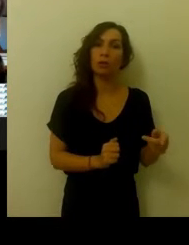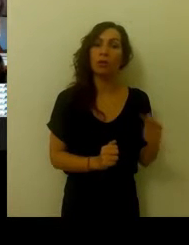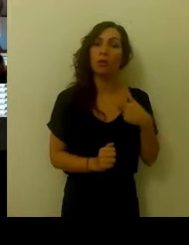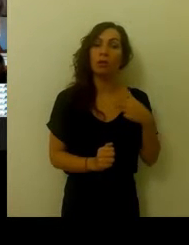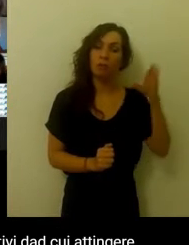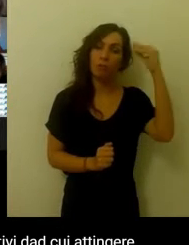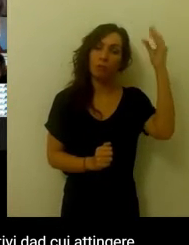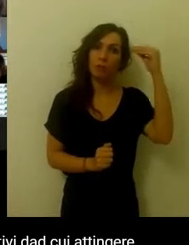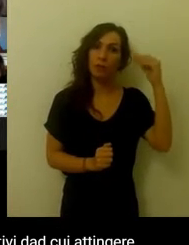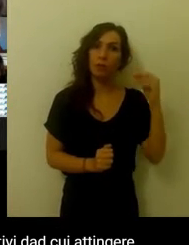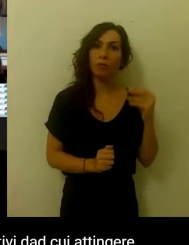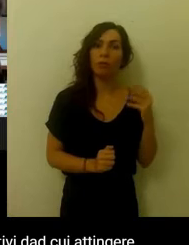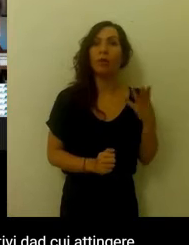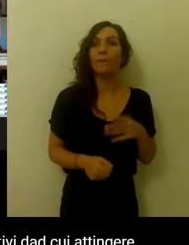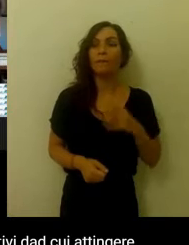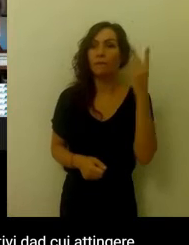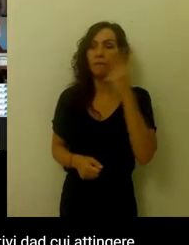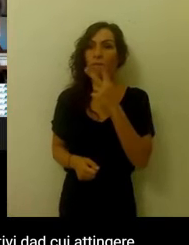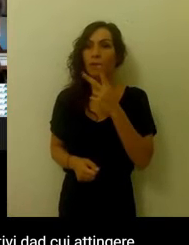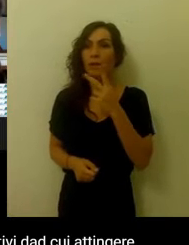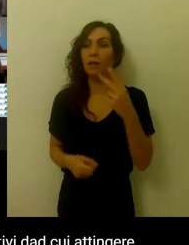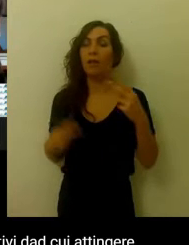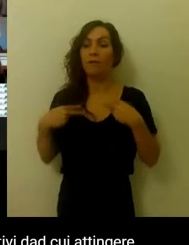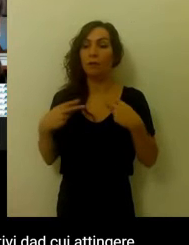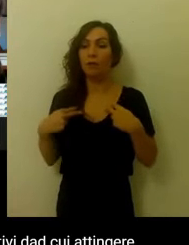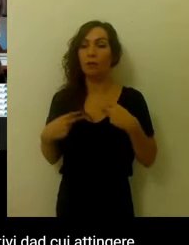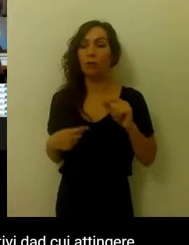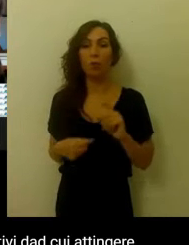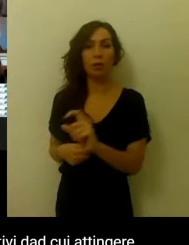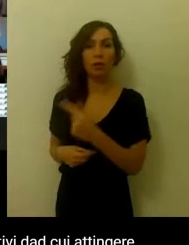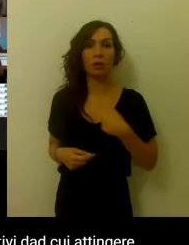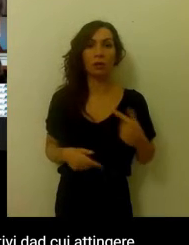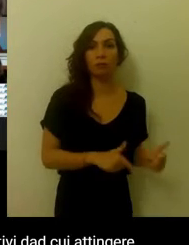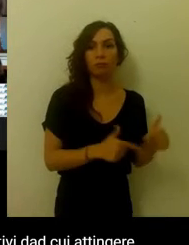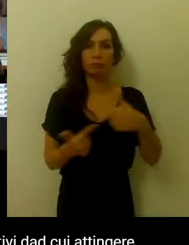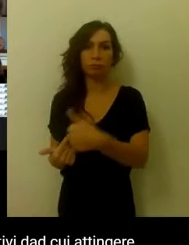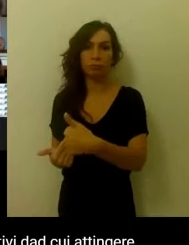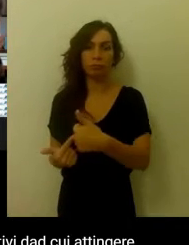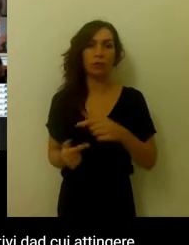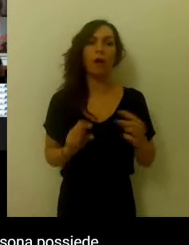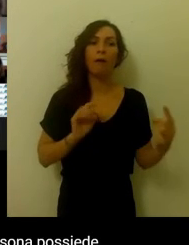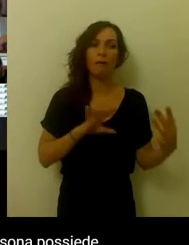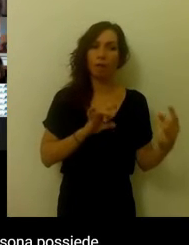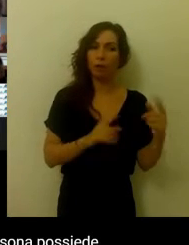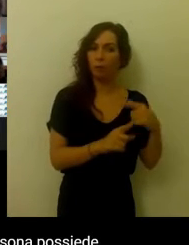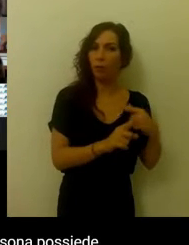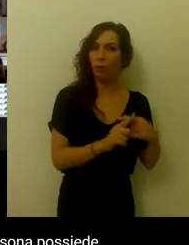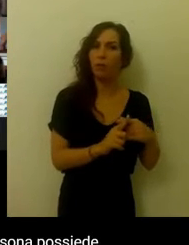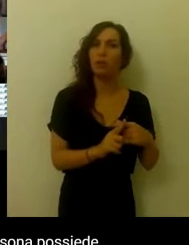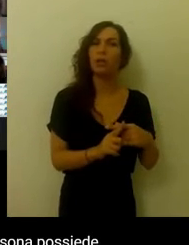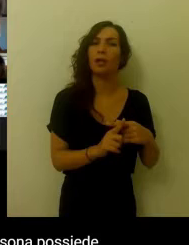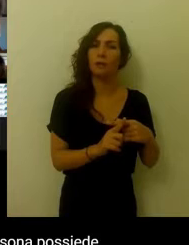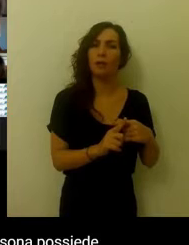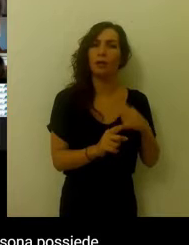quotidiani della vita. Infatti si trasforma in un serbatoio di feedback positivi da cui attingere,